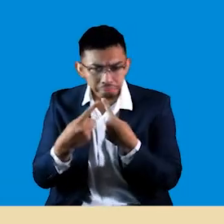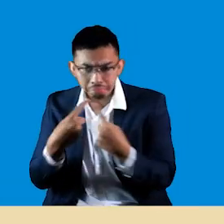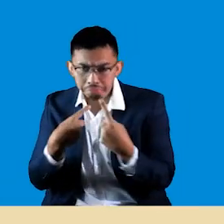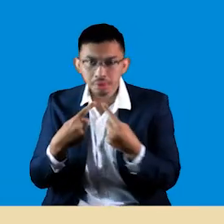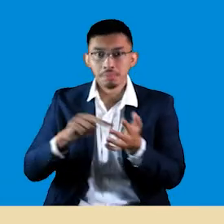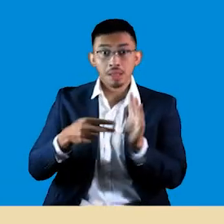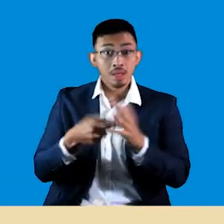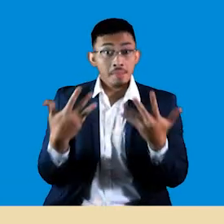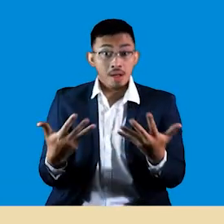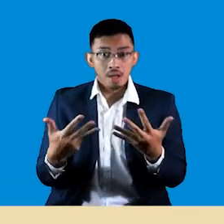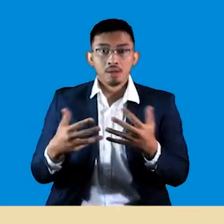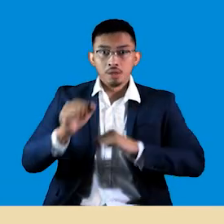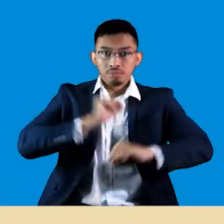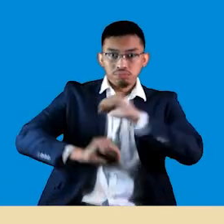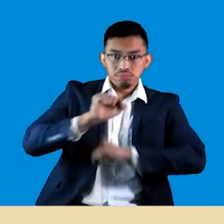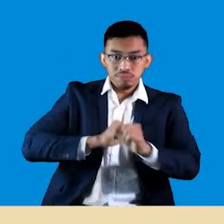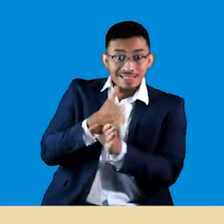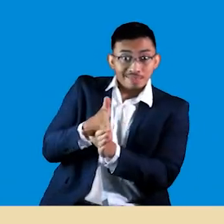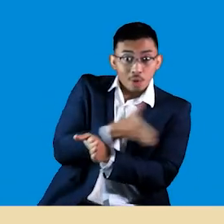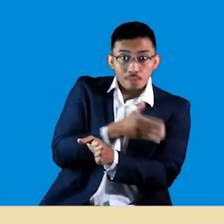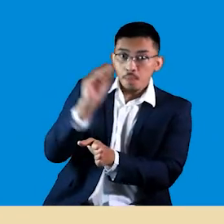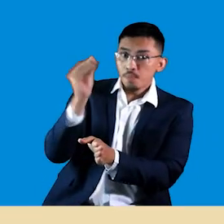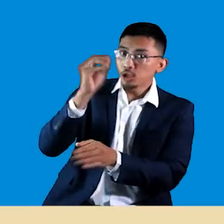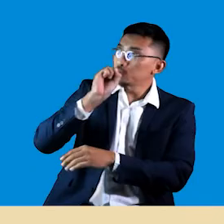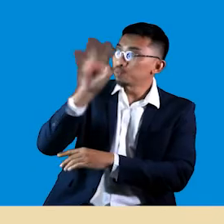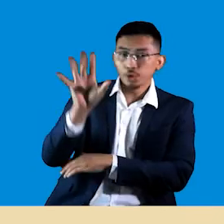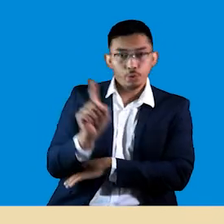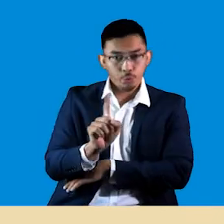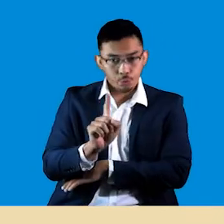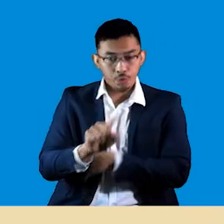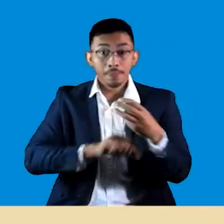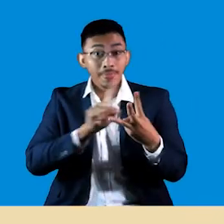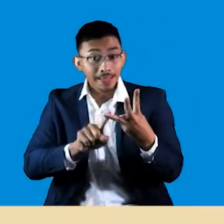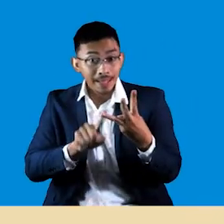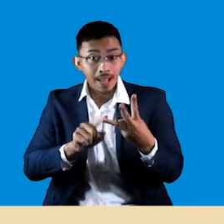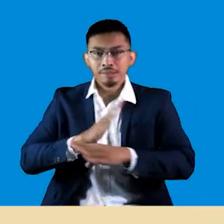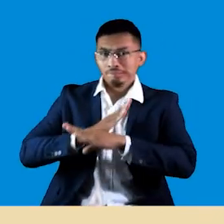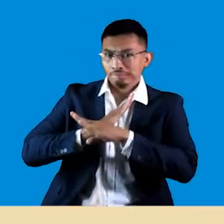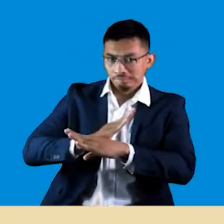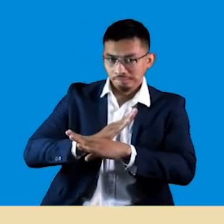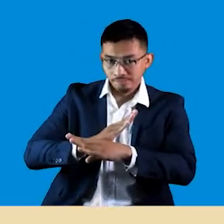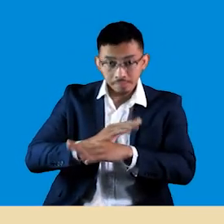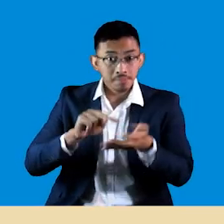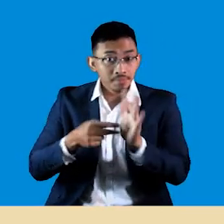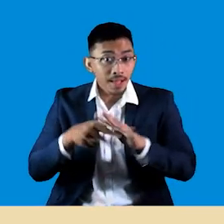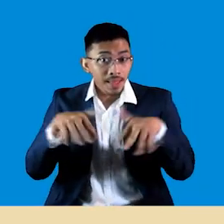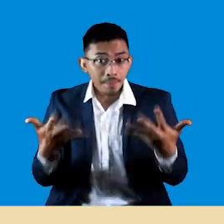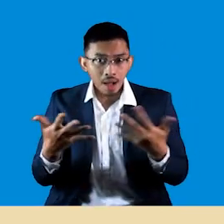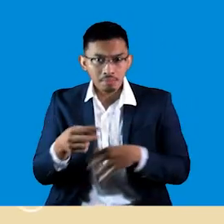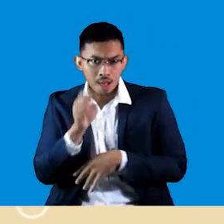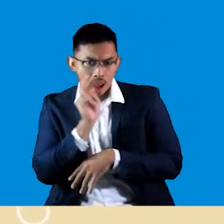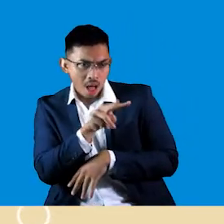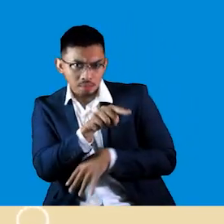mengungkapkan adanya konflik kepentingan. Talk atau diskusikan yang berarti memberitahukan atasan atau pihak berwenang sebelum bertindak.